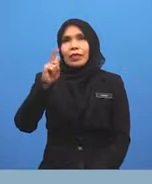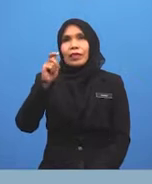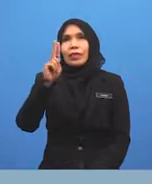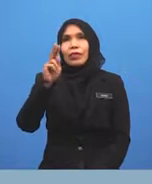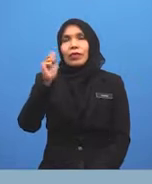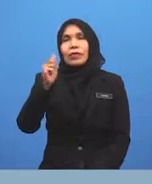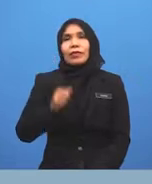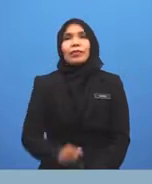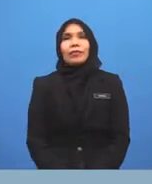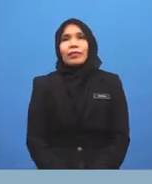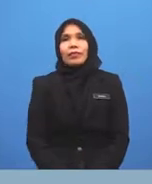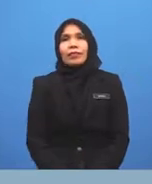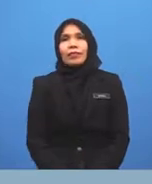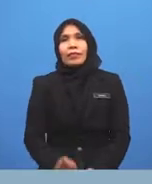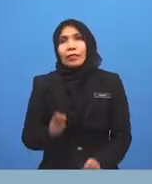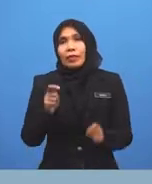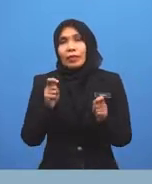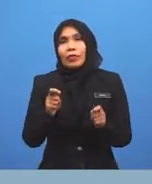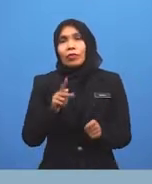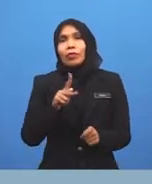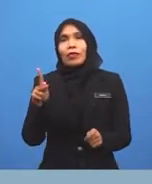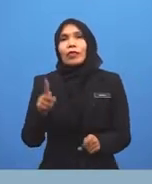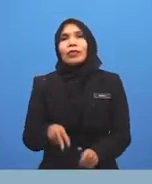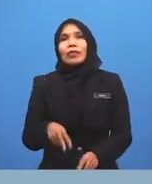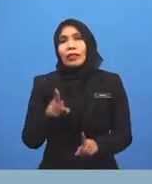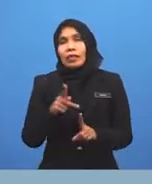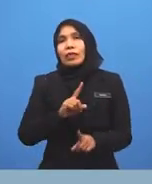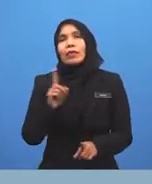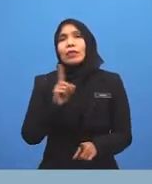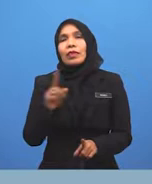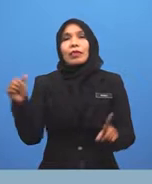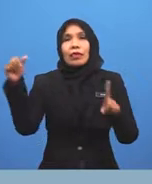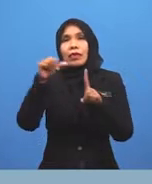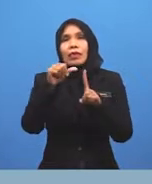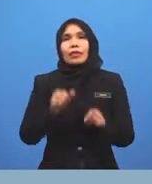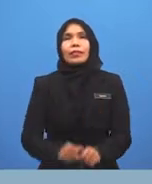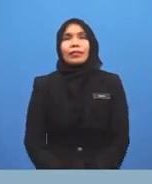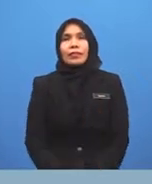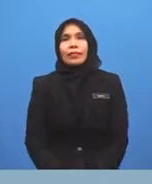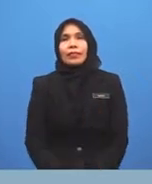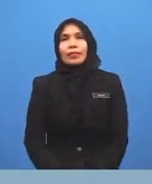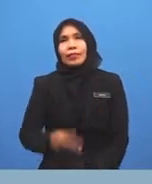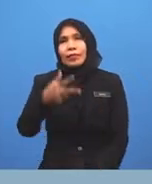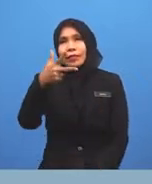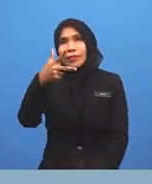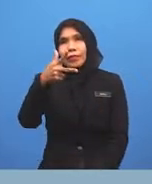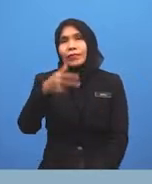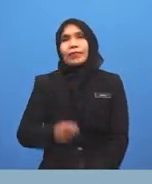mari kita bersama-sama tentukan ke mana arah arus aruhan yang mengalir.